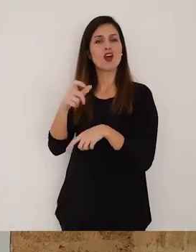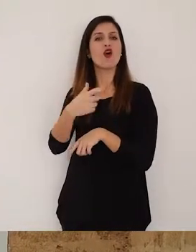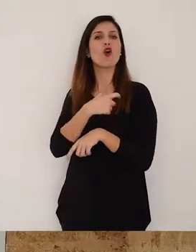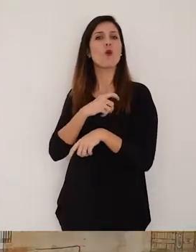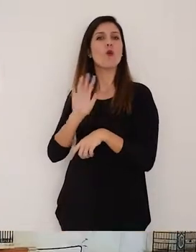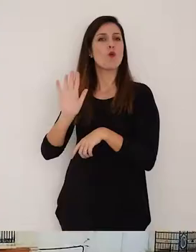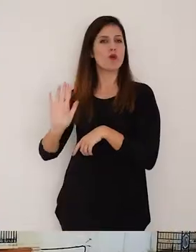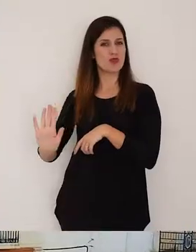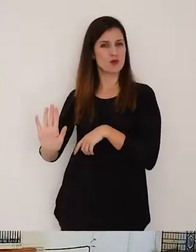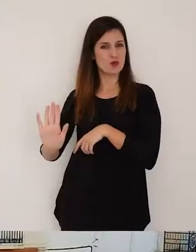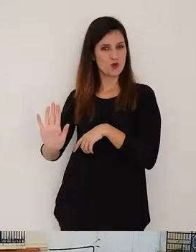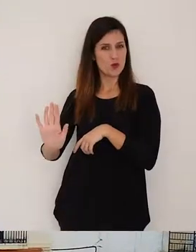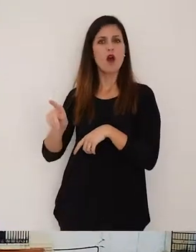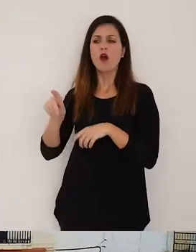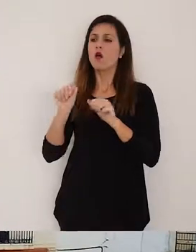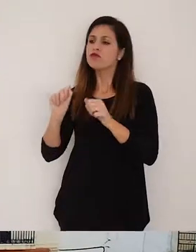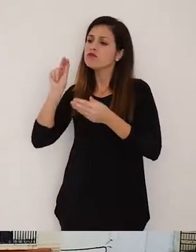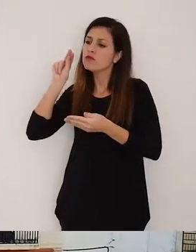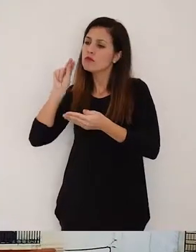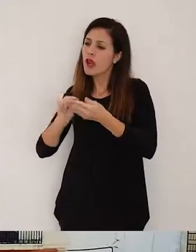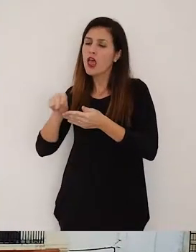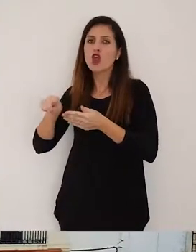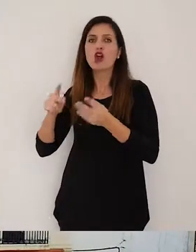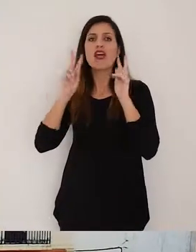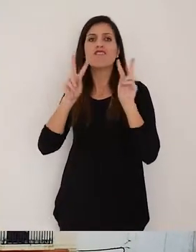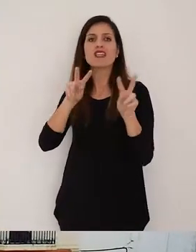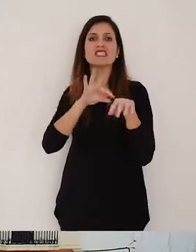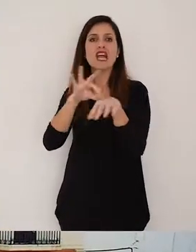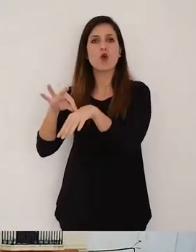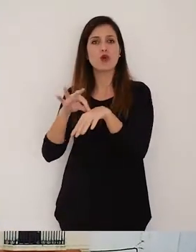Miggiano, prenotando una visita guidata nel delizioso centro antico.